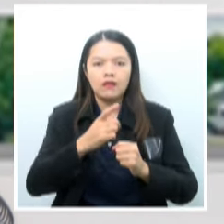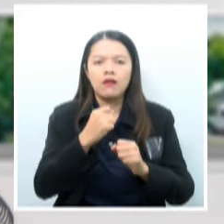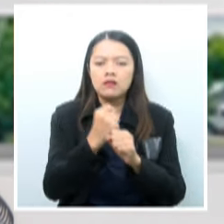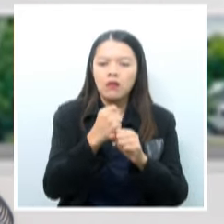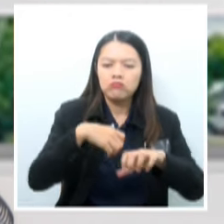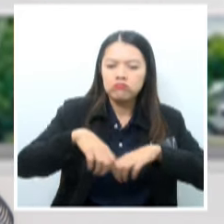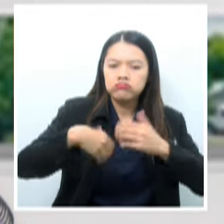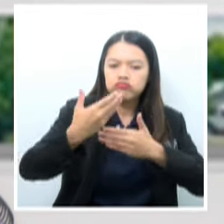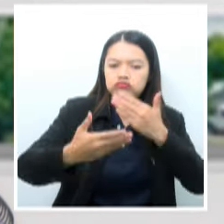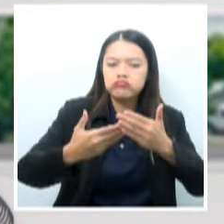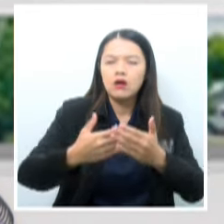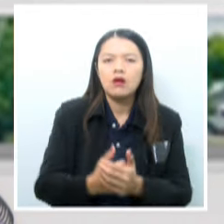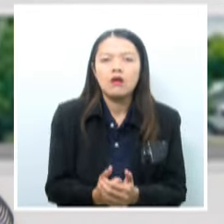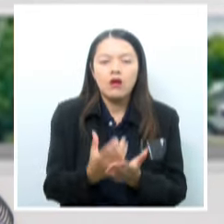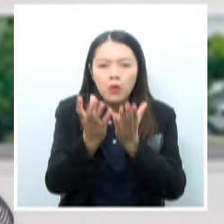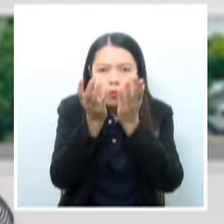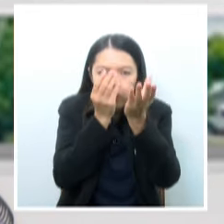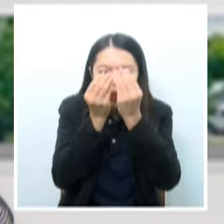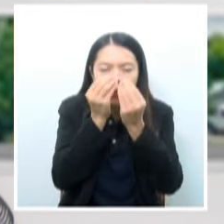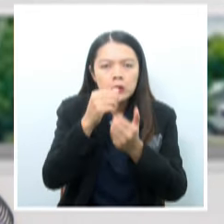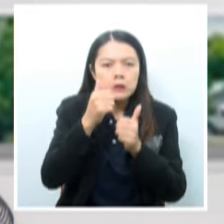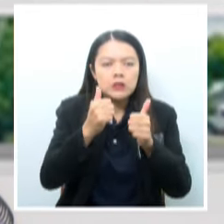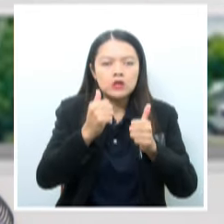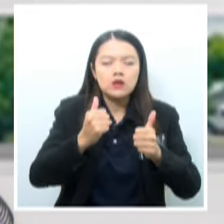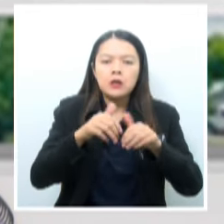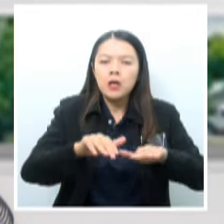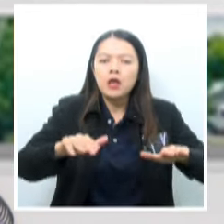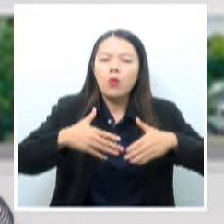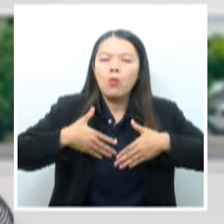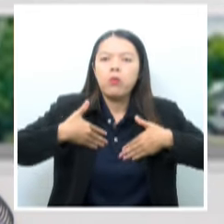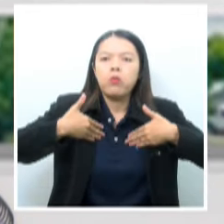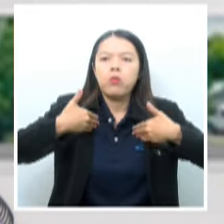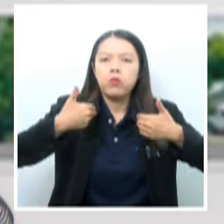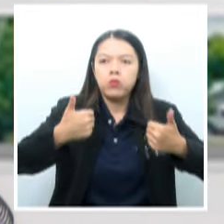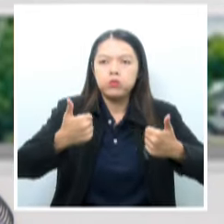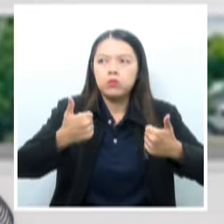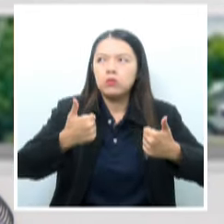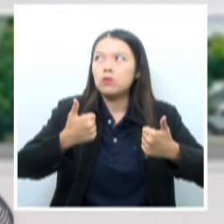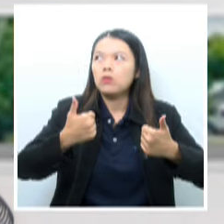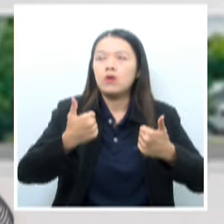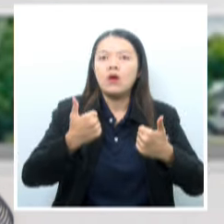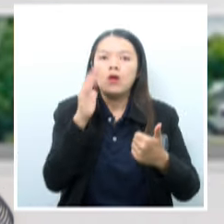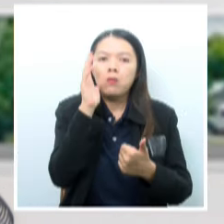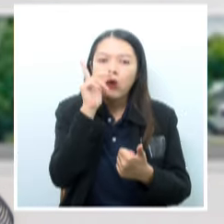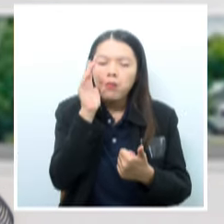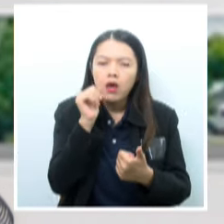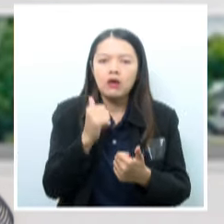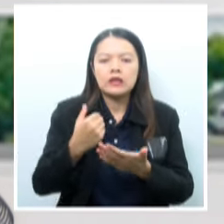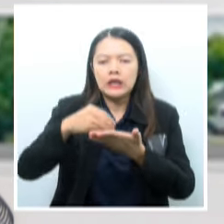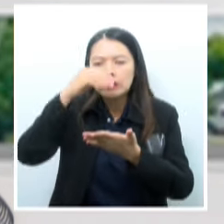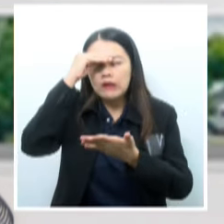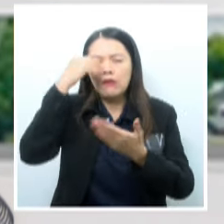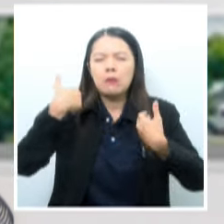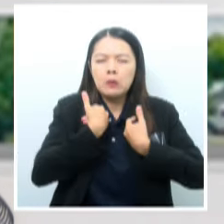การเพื่อให้เกิดการเรียนดีและมีความสุขของเด็กๆภารกิจก็คือลดภาระผู้ปกครองและนักเรียนล